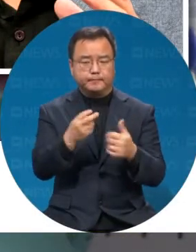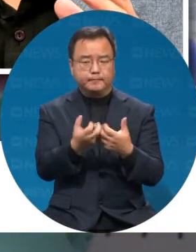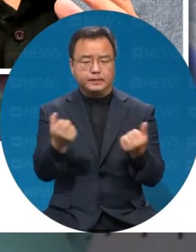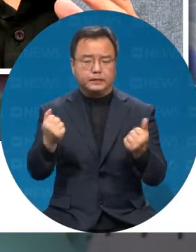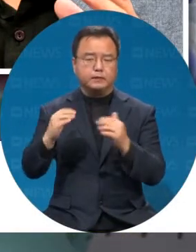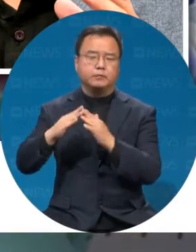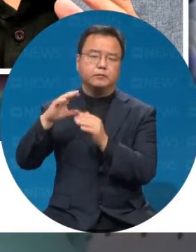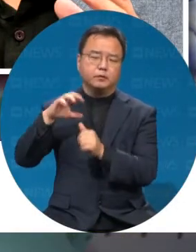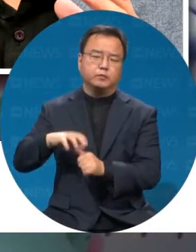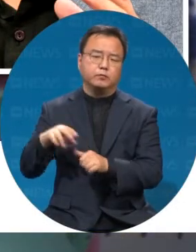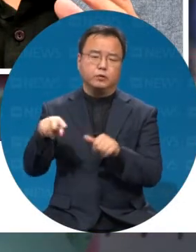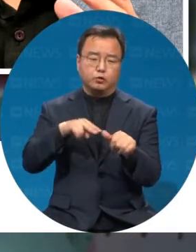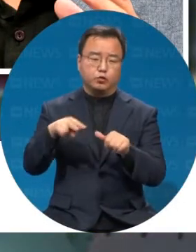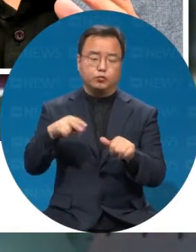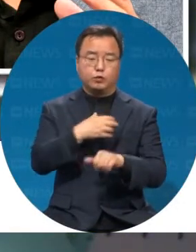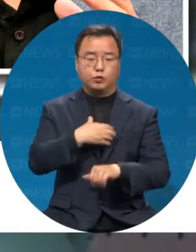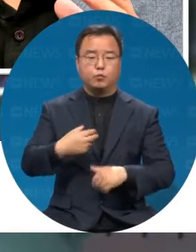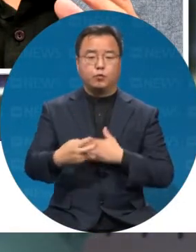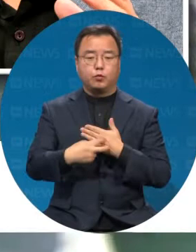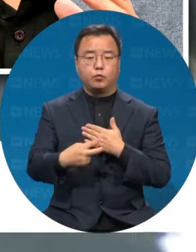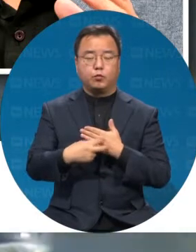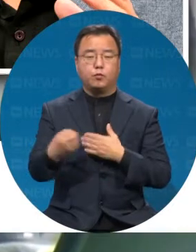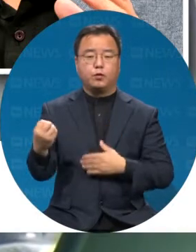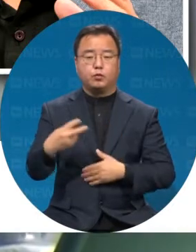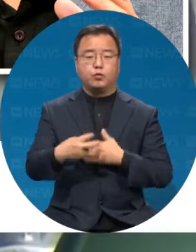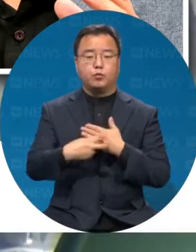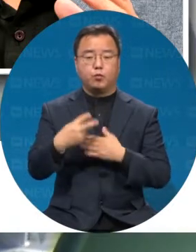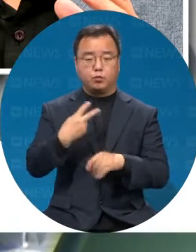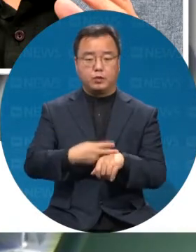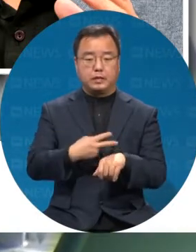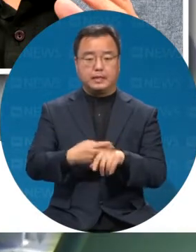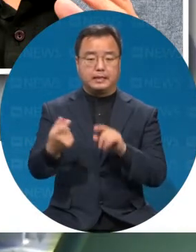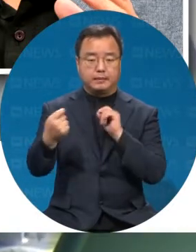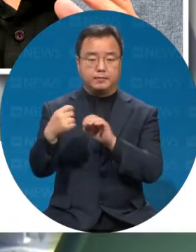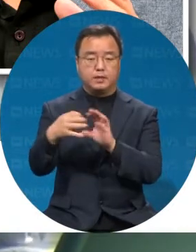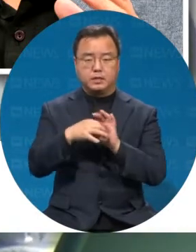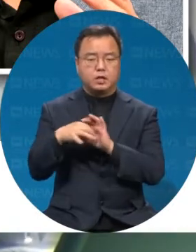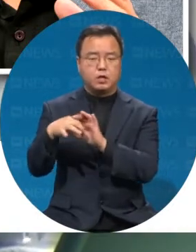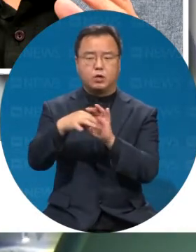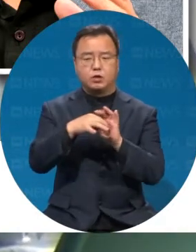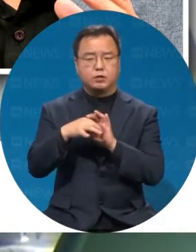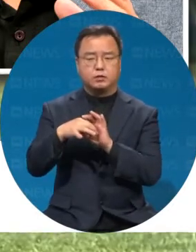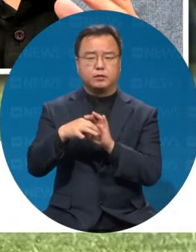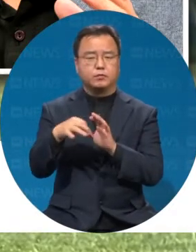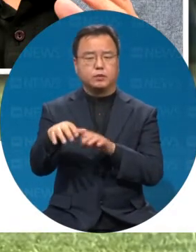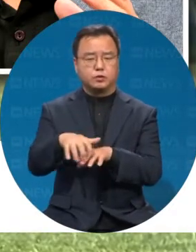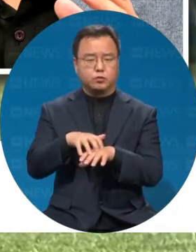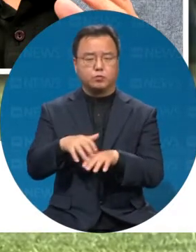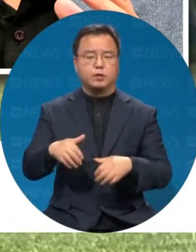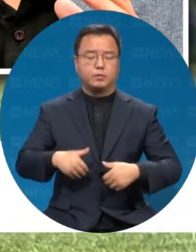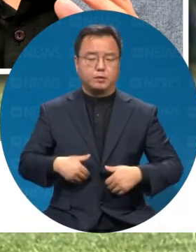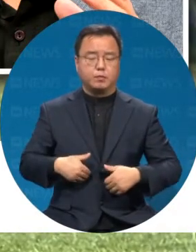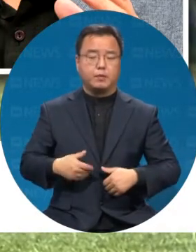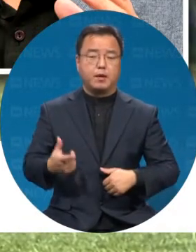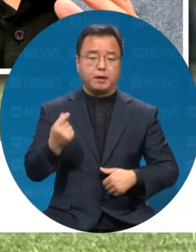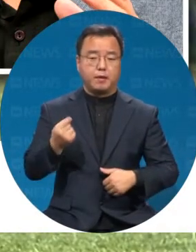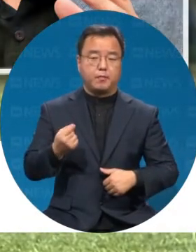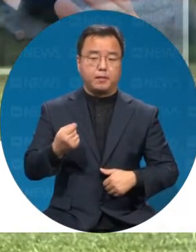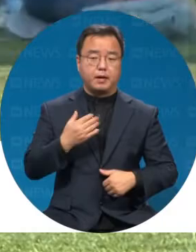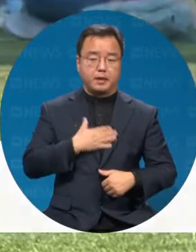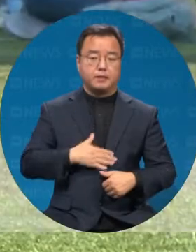대한 정보를 보건소와 또 보검 교사가 준비하게 연계된 체제를 구축해서 조기에 알려 주셔야